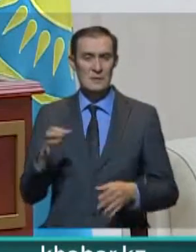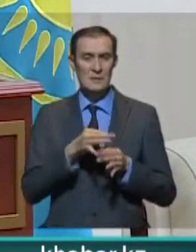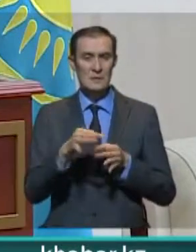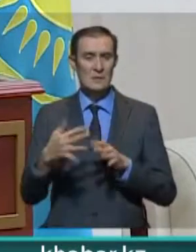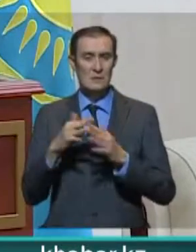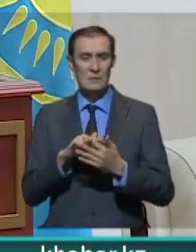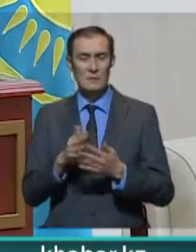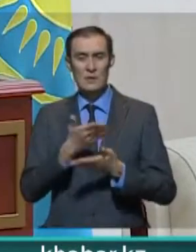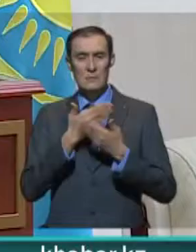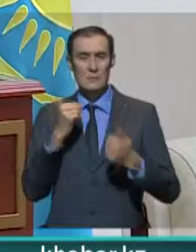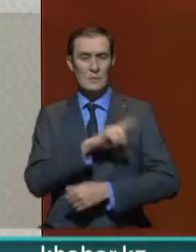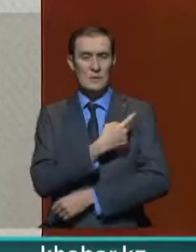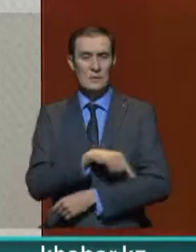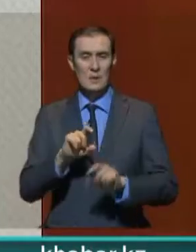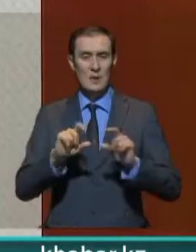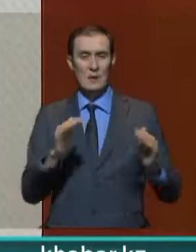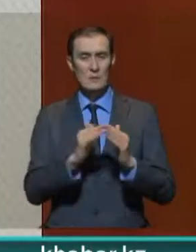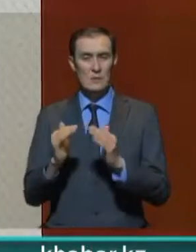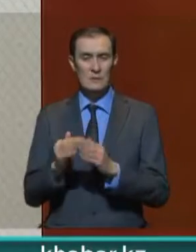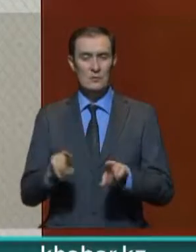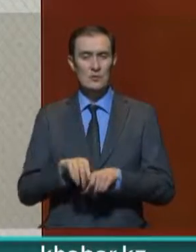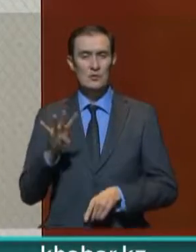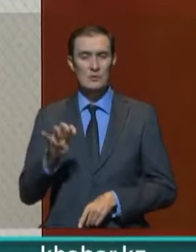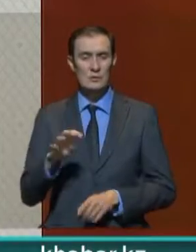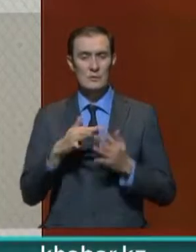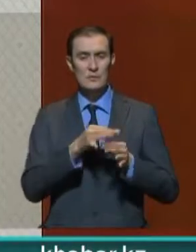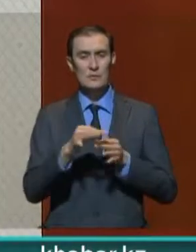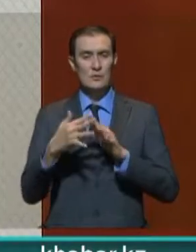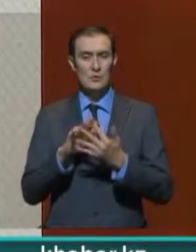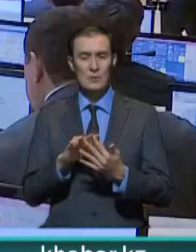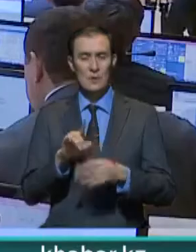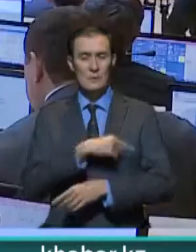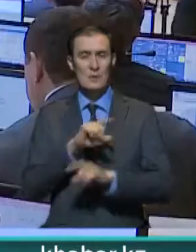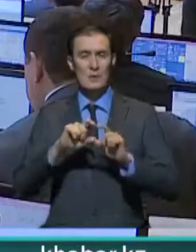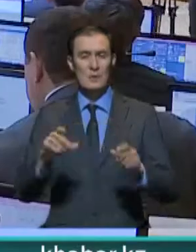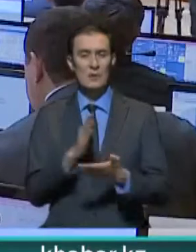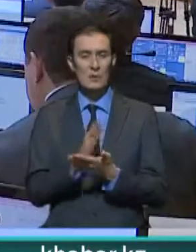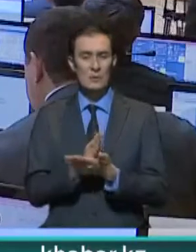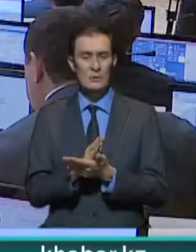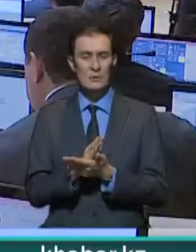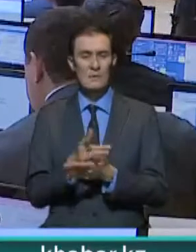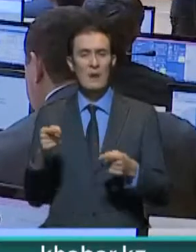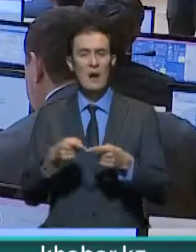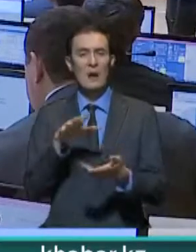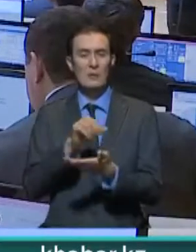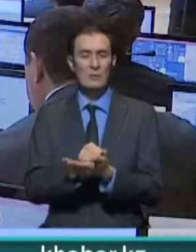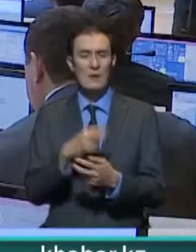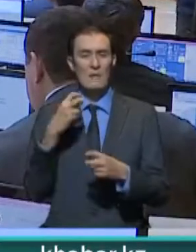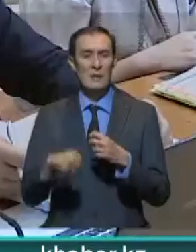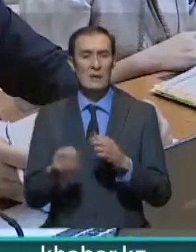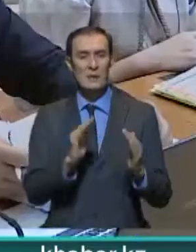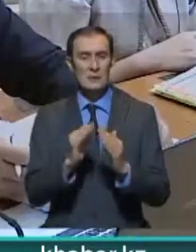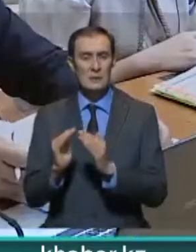не имеют медицинских объектов. Еще в 400 селах медобъекты расположены в арендованных либо аварийных